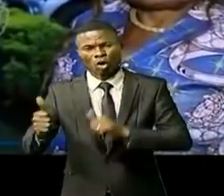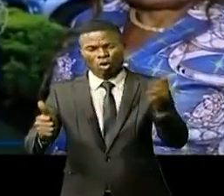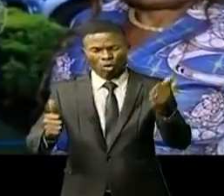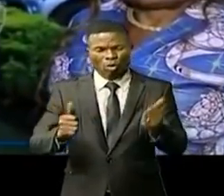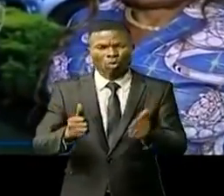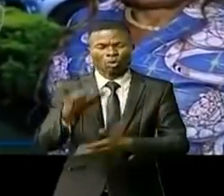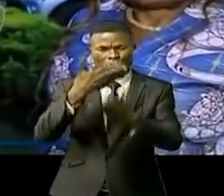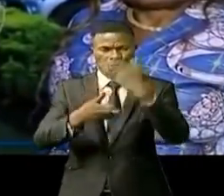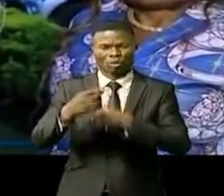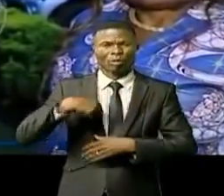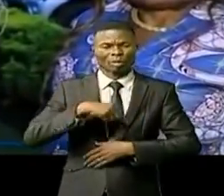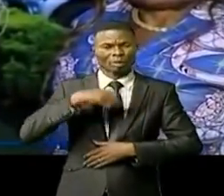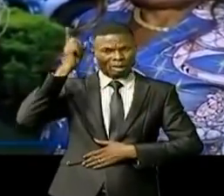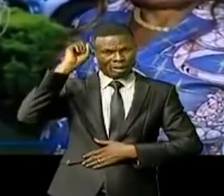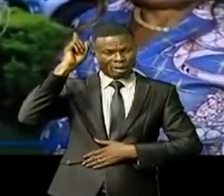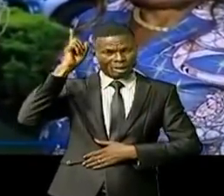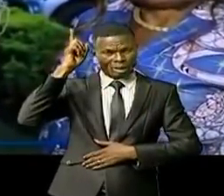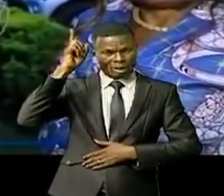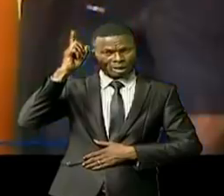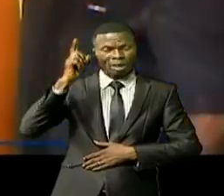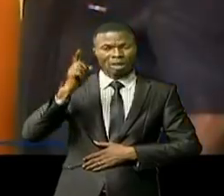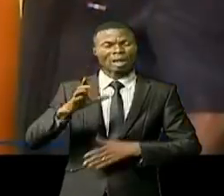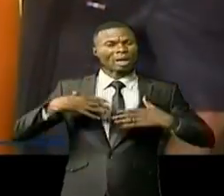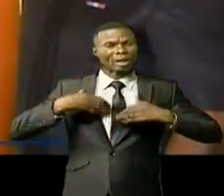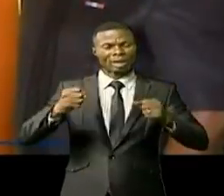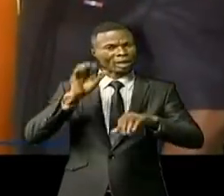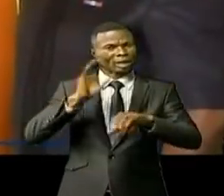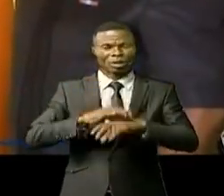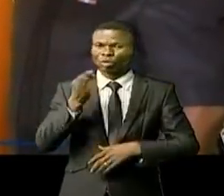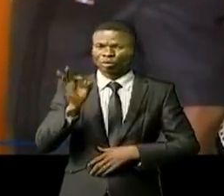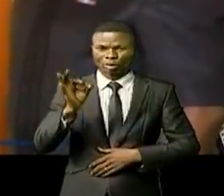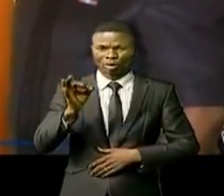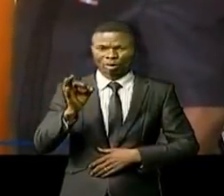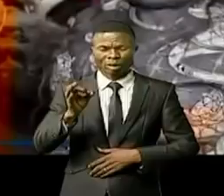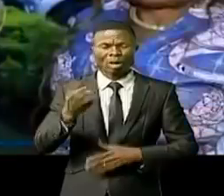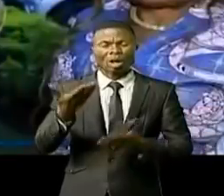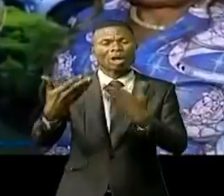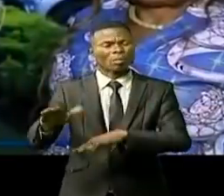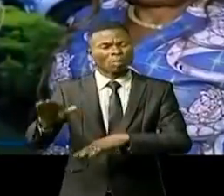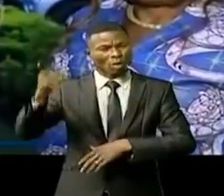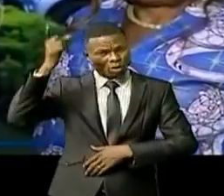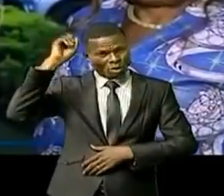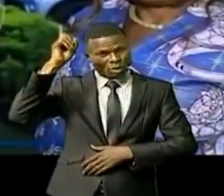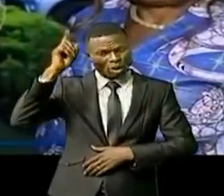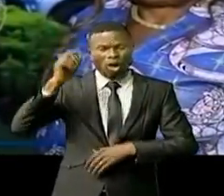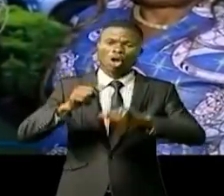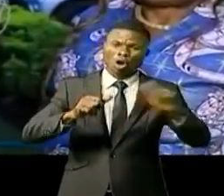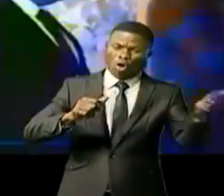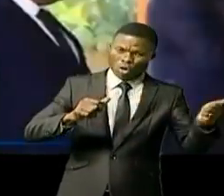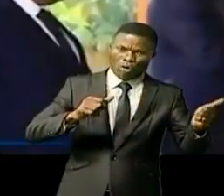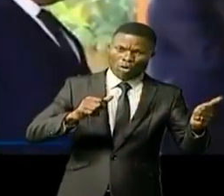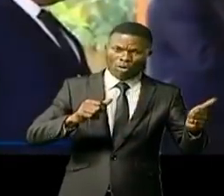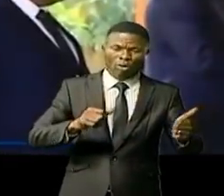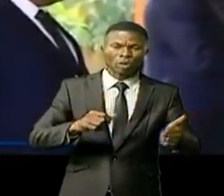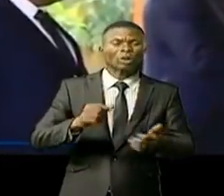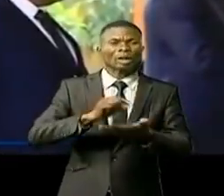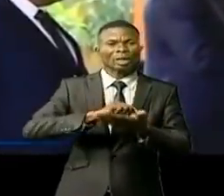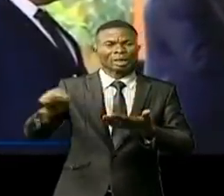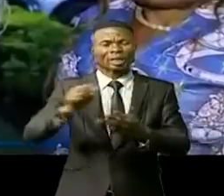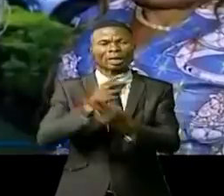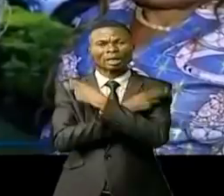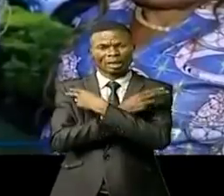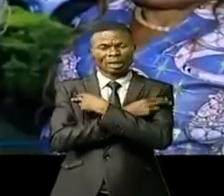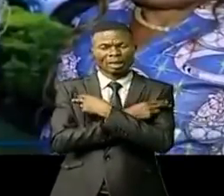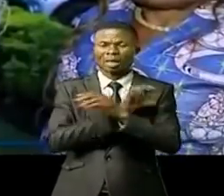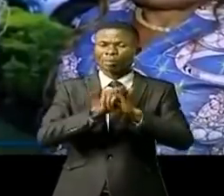précédés, qui n'ont jamais eu cette grâce et ils sont partis. Il y a de ceux-là qui sont allés en retraite sans pour